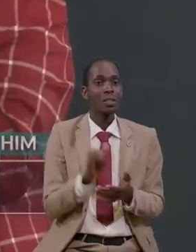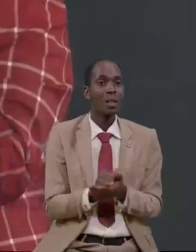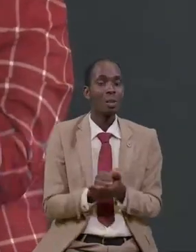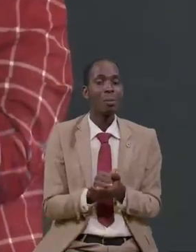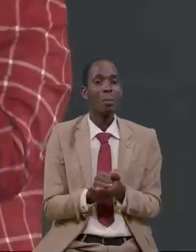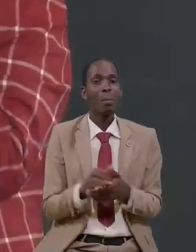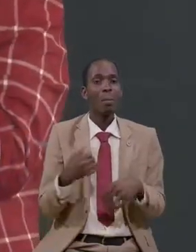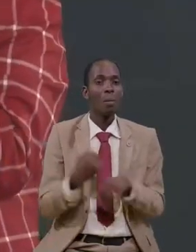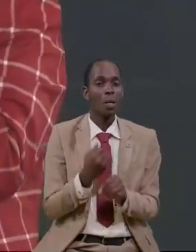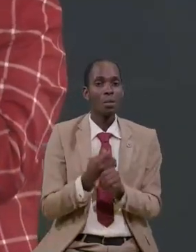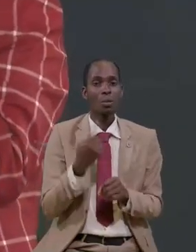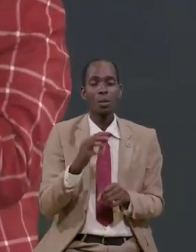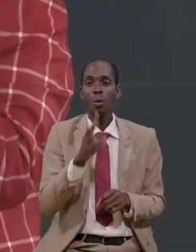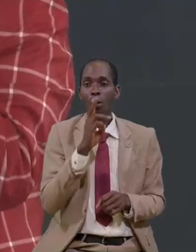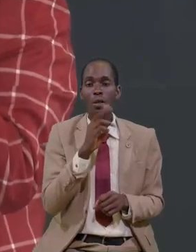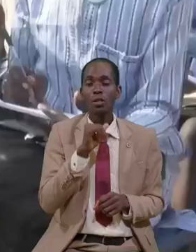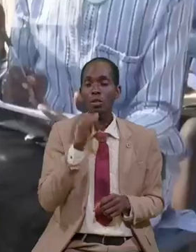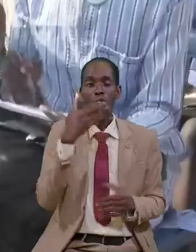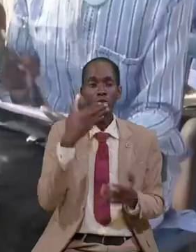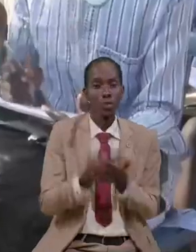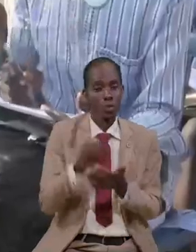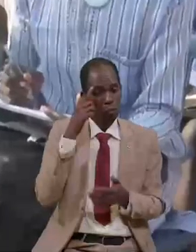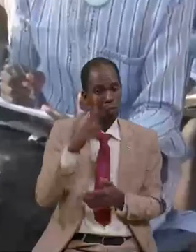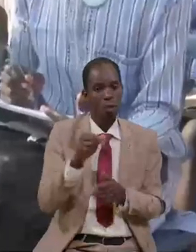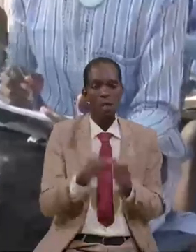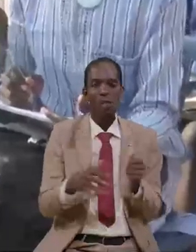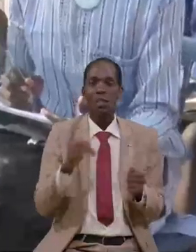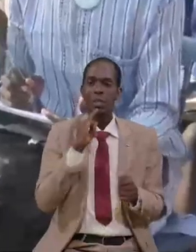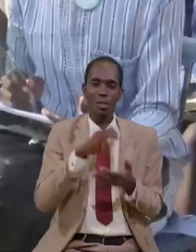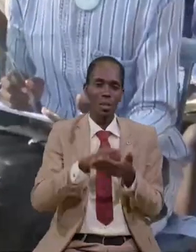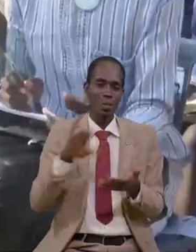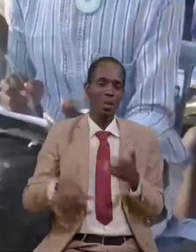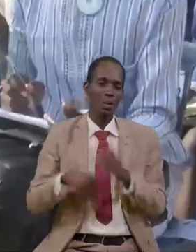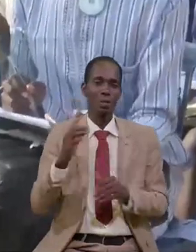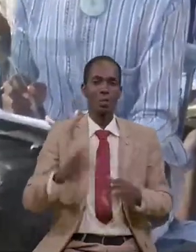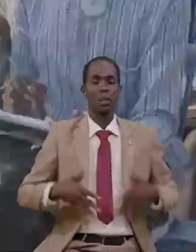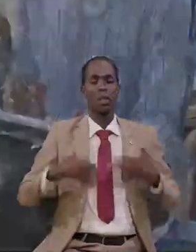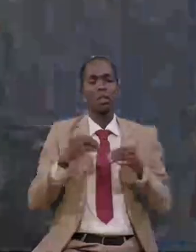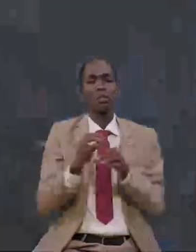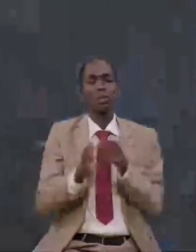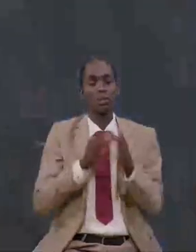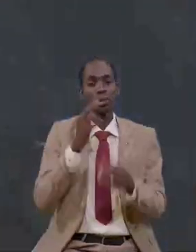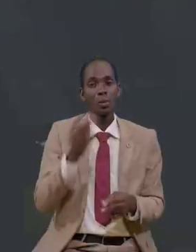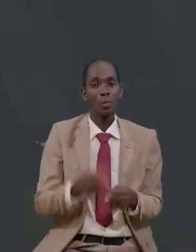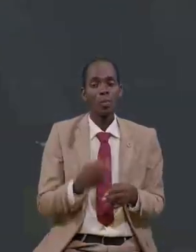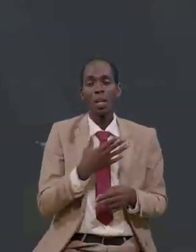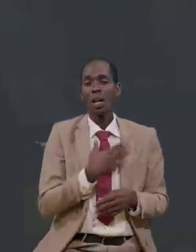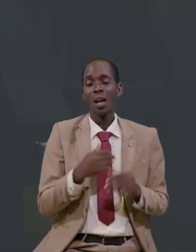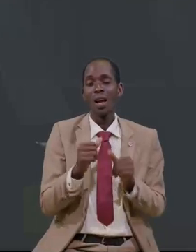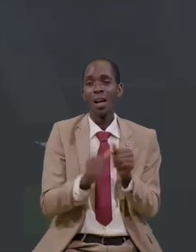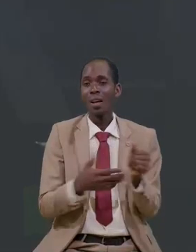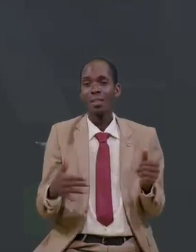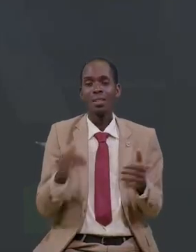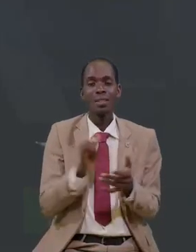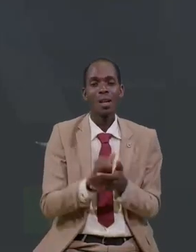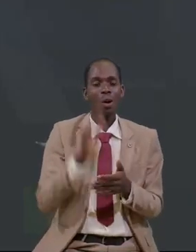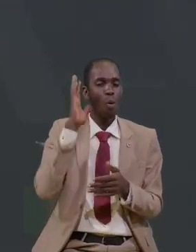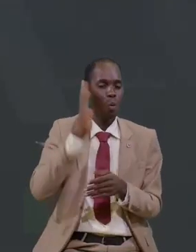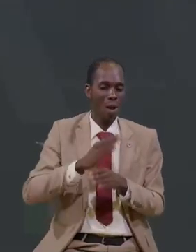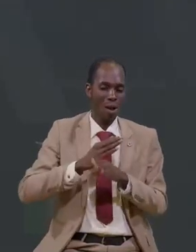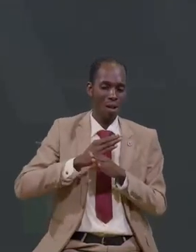Tout ce qui rend l'eau non potable sera ôté de ta vie. Tout ce qui